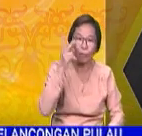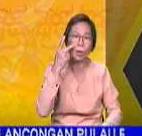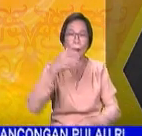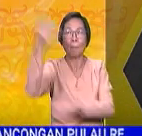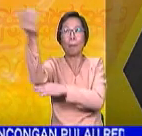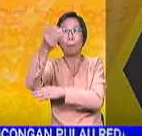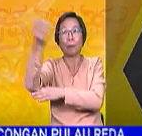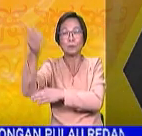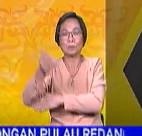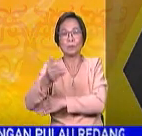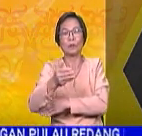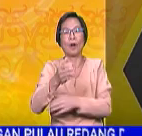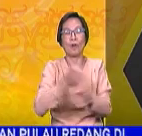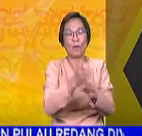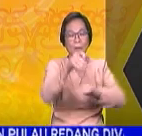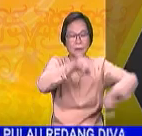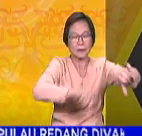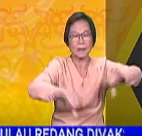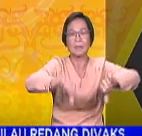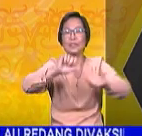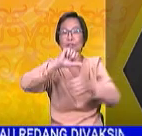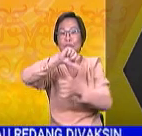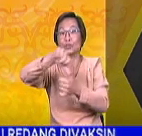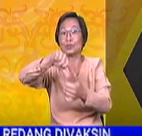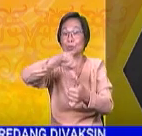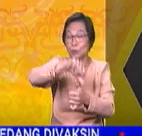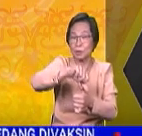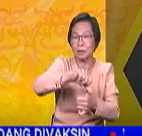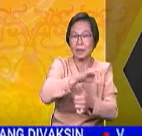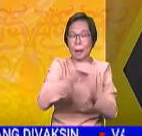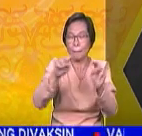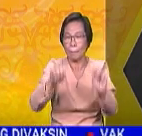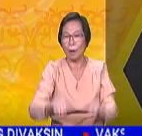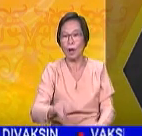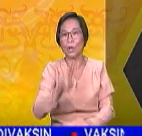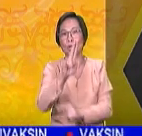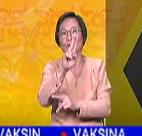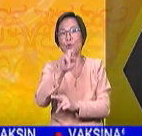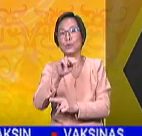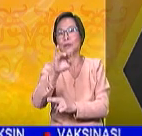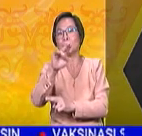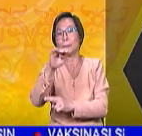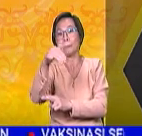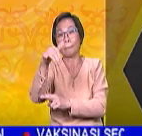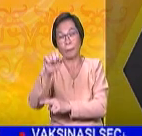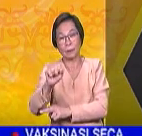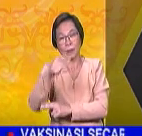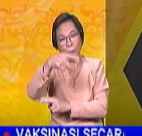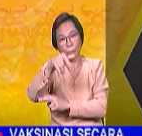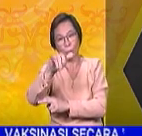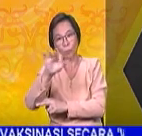dan pencerah kanan fakulti sains sosial dan kemanusiaan mesti Malaysia Serawak Yuni Mouse Profesor Madya dokter n